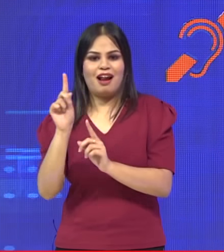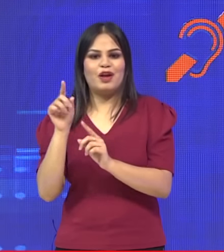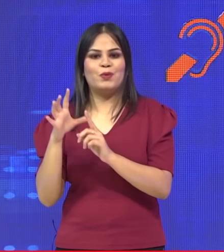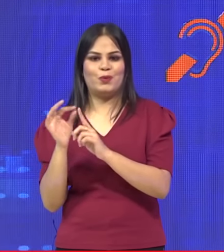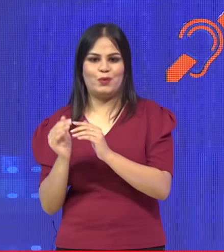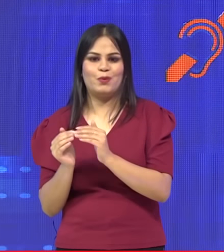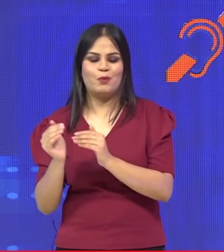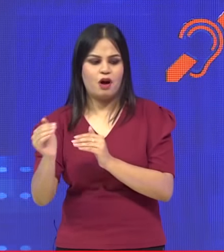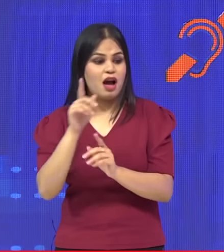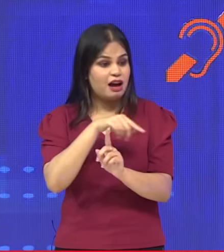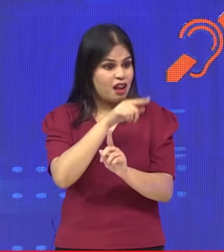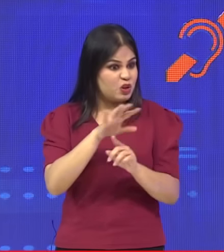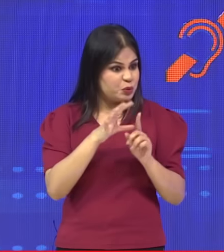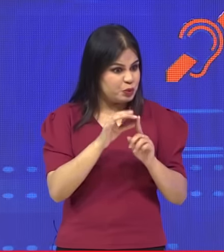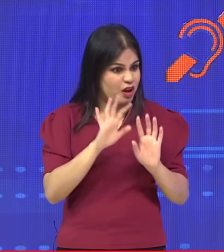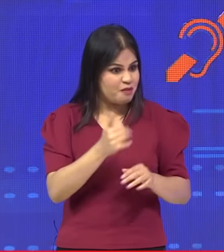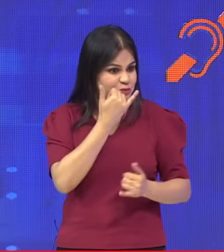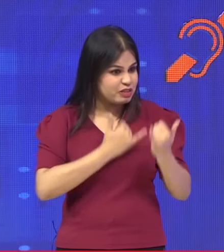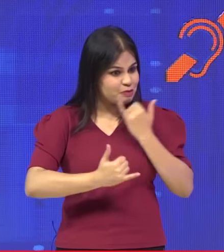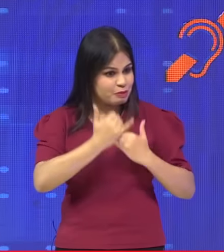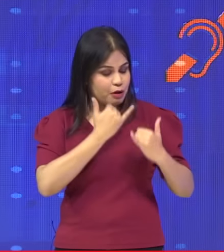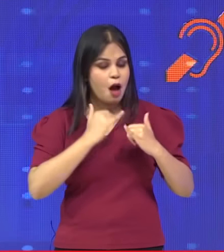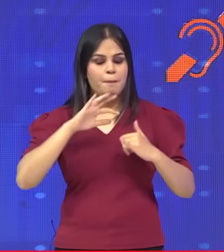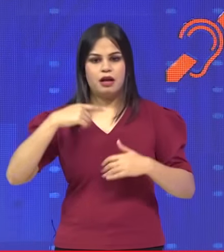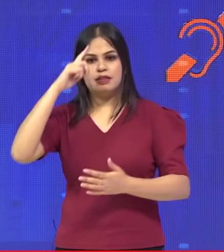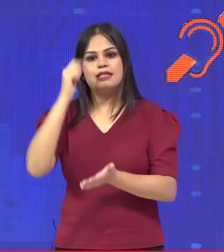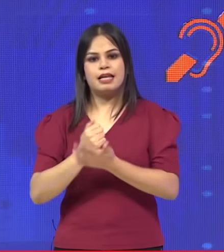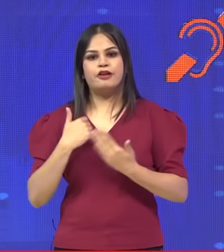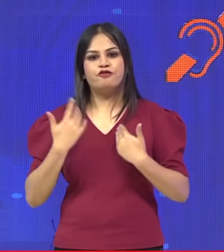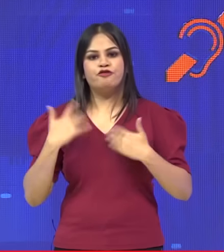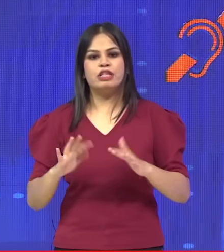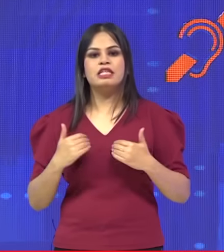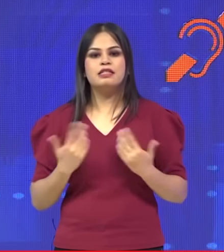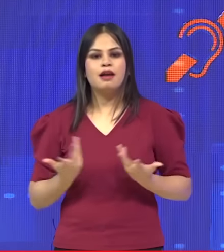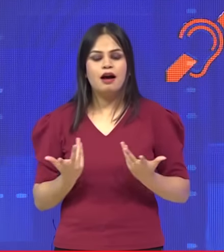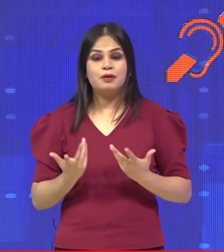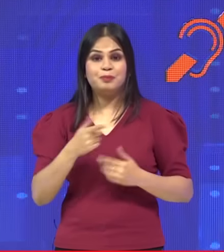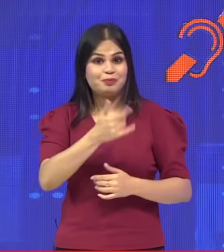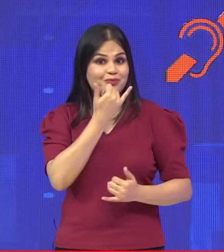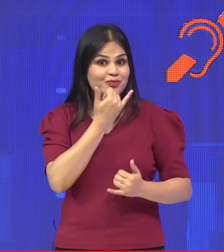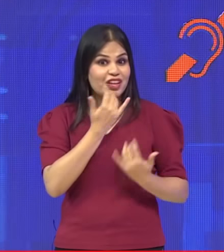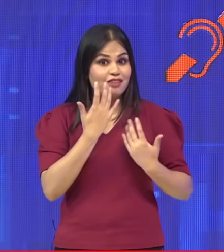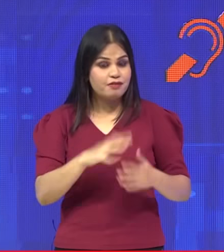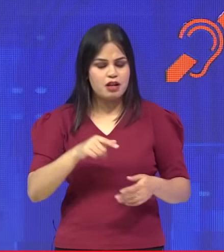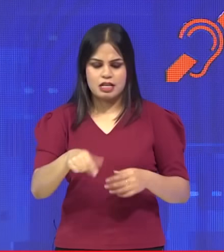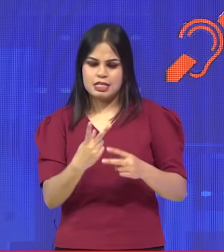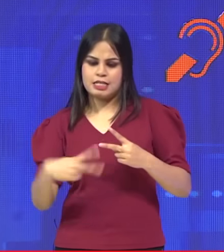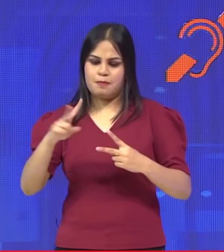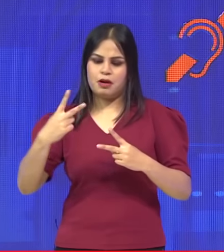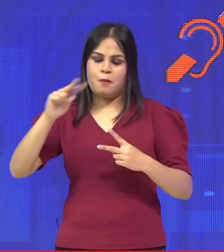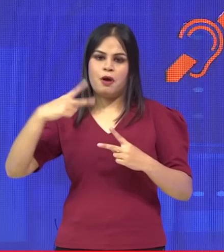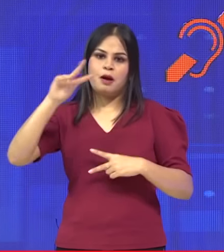जितना गलत करता हूं मैंने यह डिसाइड किया है की उससे तीन गुना